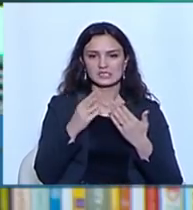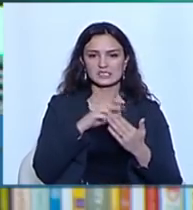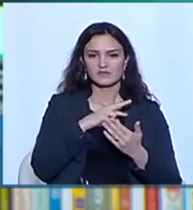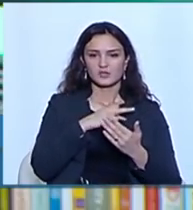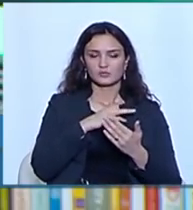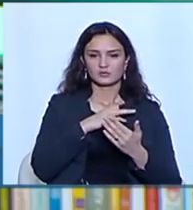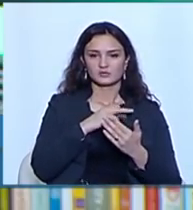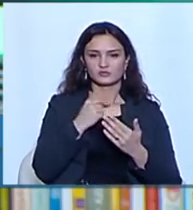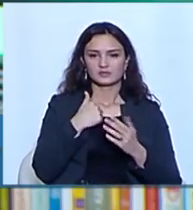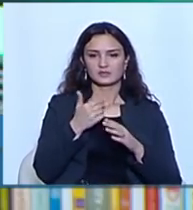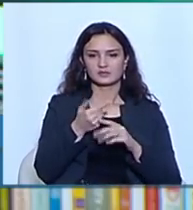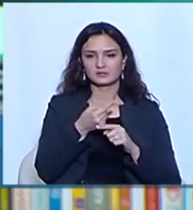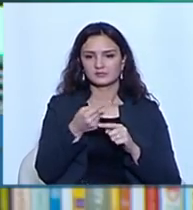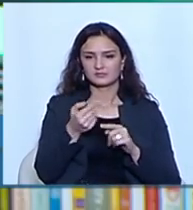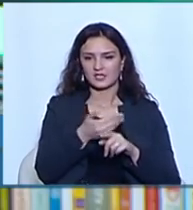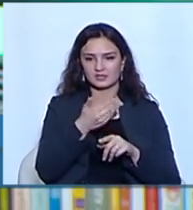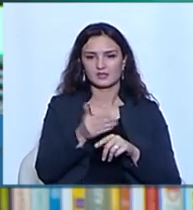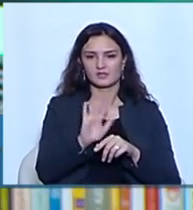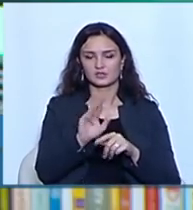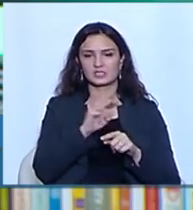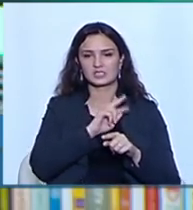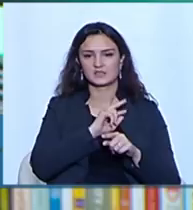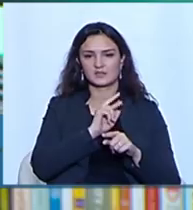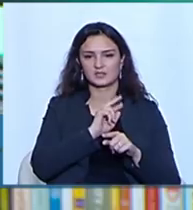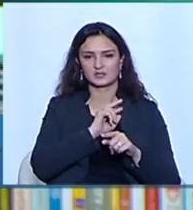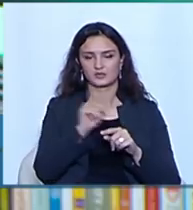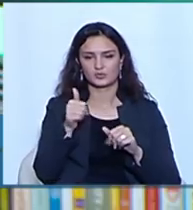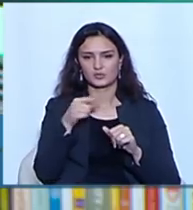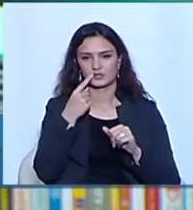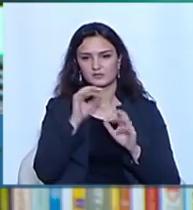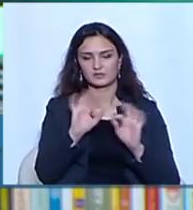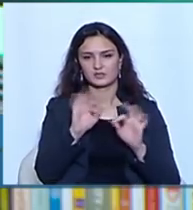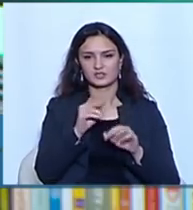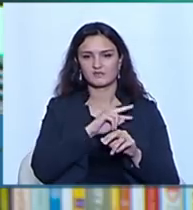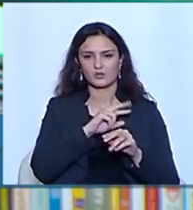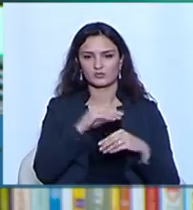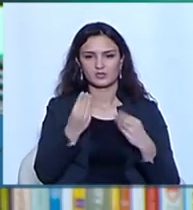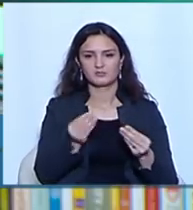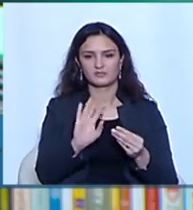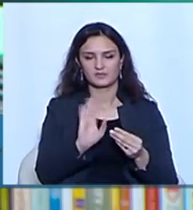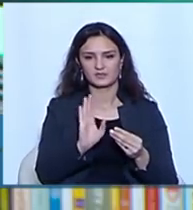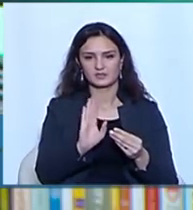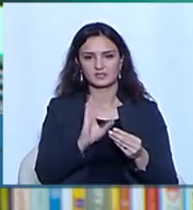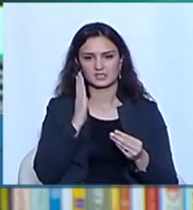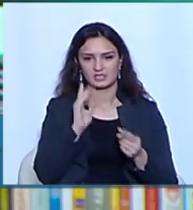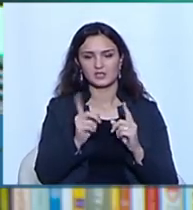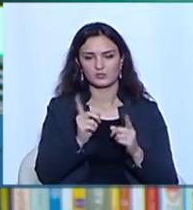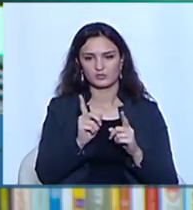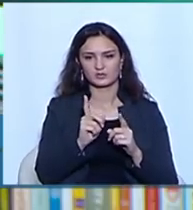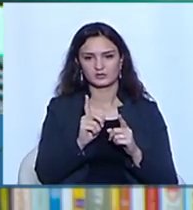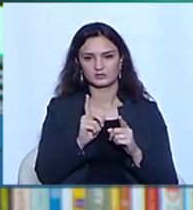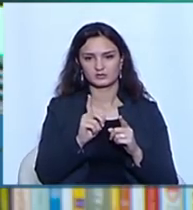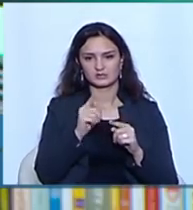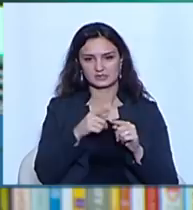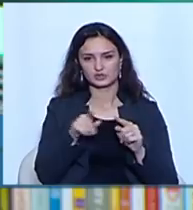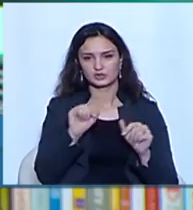სიყვარული დავაკელით, როდესაც ჩვენ სიყვარული იმგაგებით, როგორც თქვენ აგვიხსენით, რეალურად